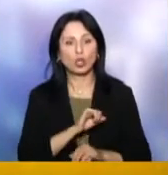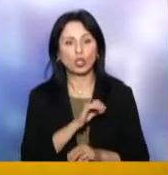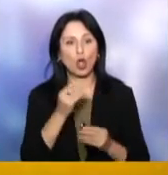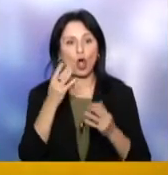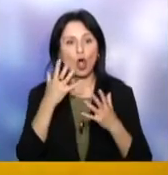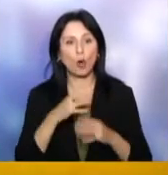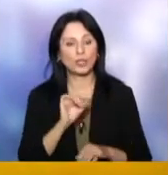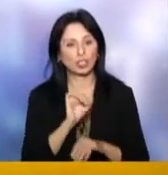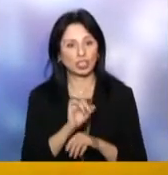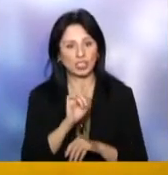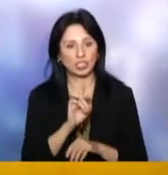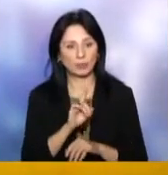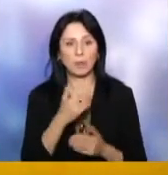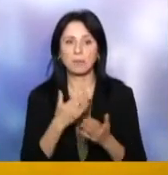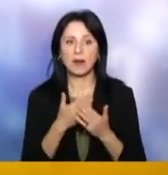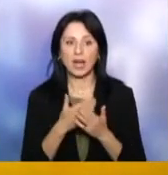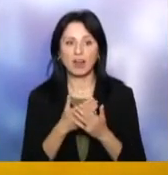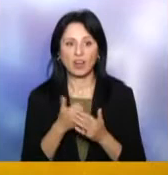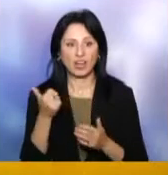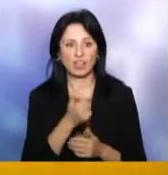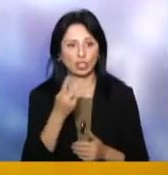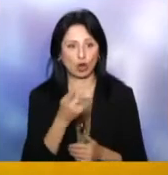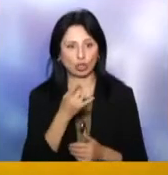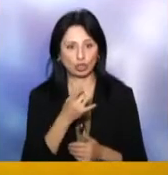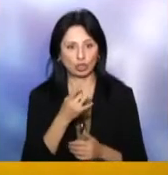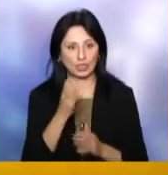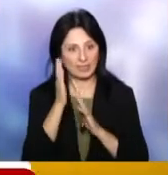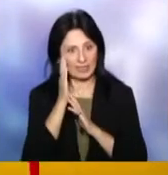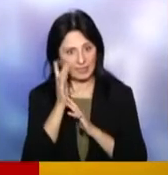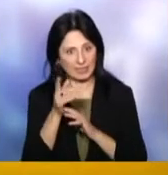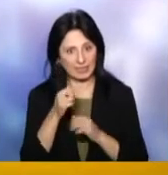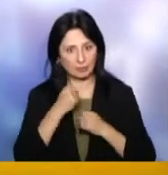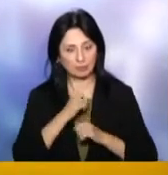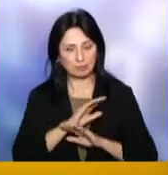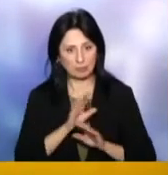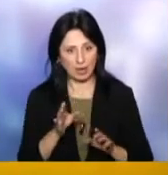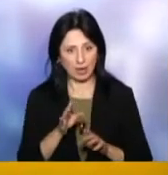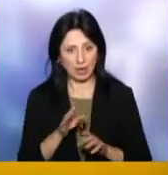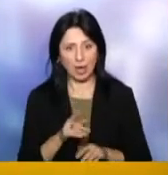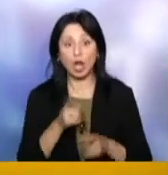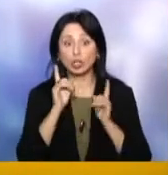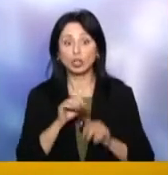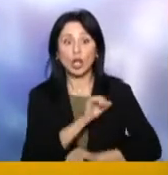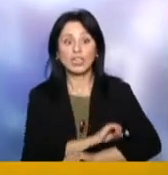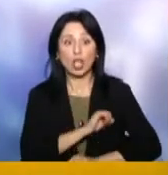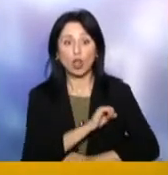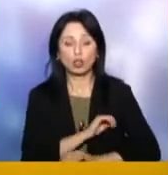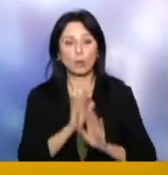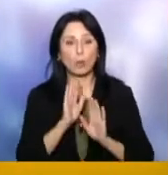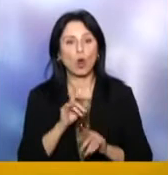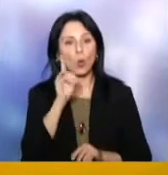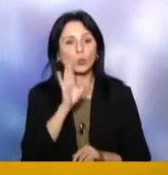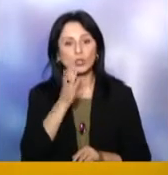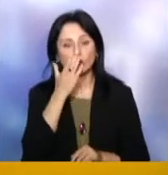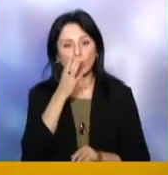ოფლდენის შესაჩერებლად, მაგალითად კვირაში ორჯერ, ძილის წინ შხაპის მიღების შემდეგ. დეოდორანტები მხოლოდ